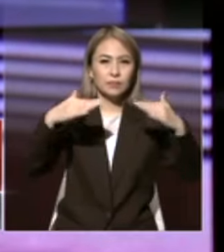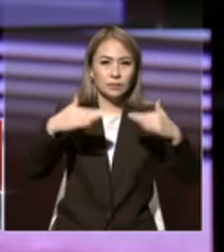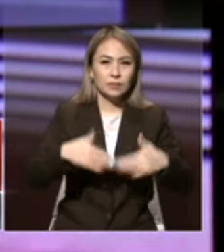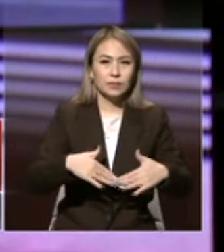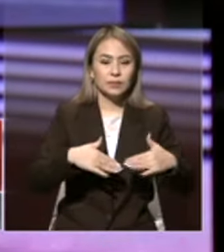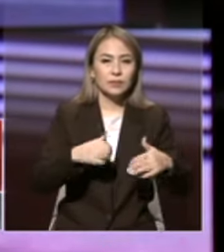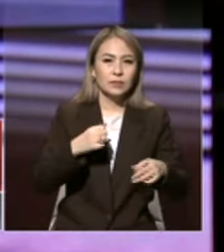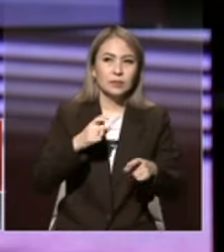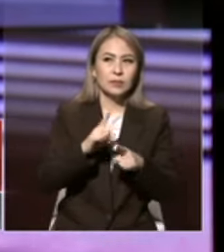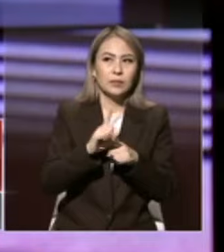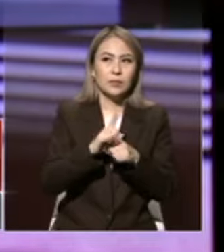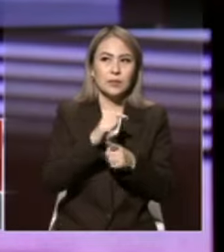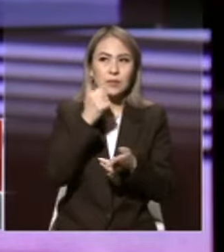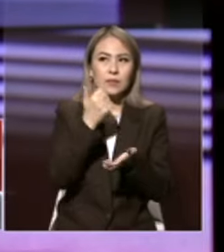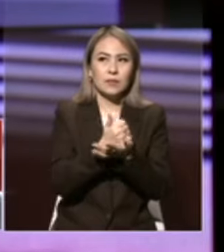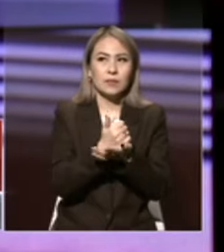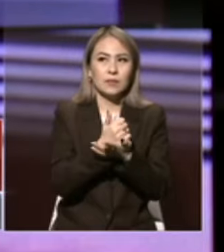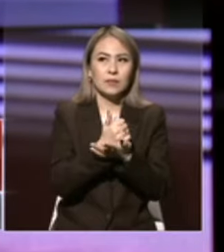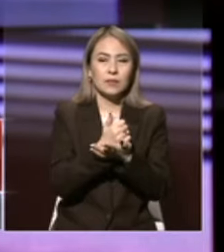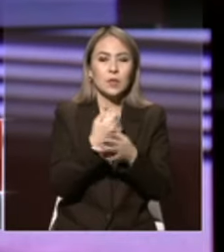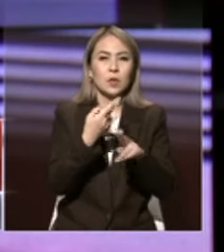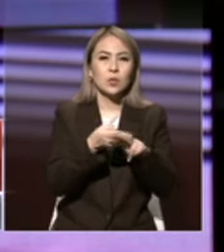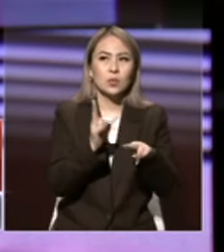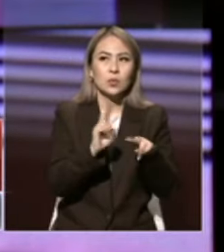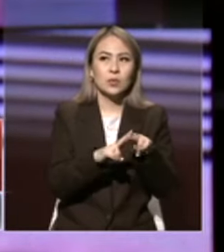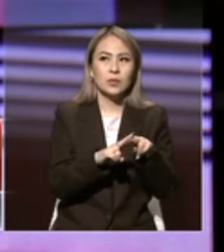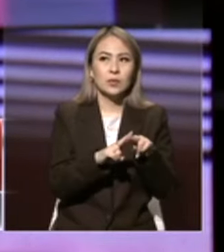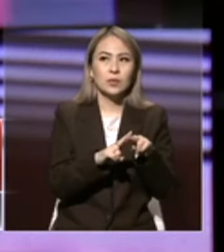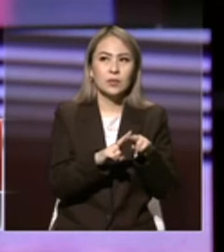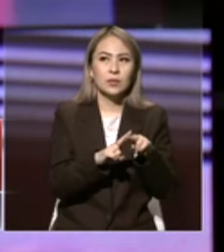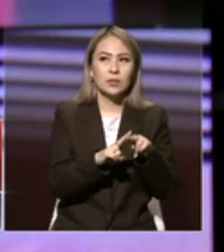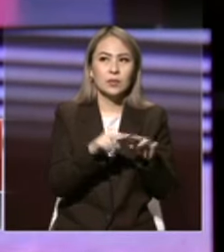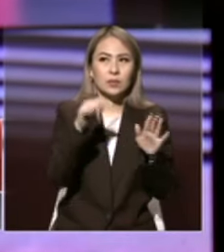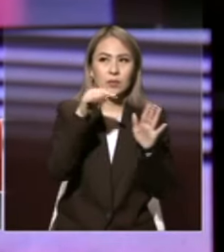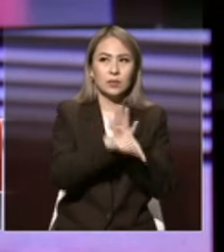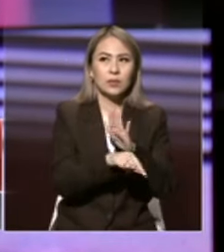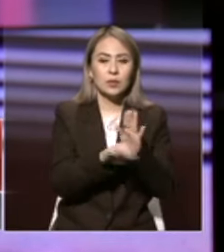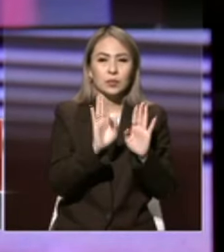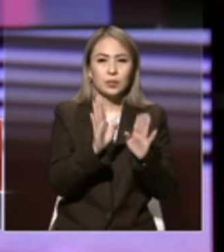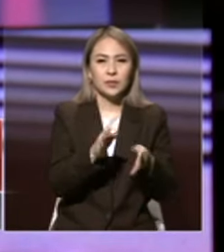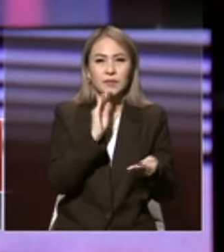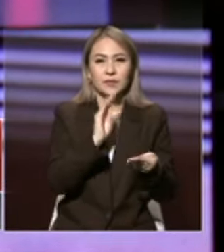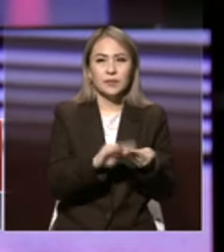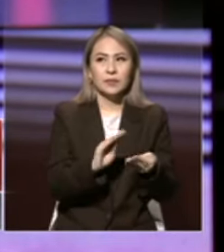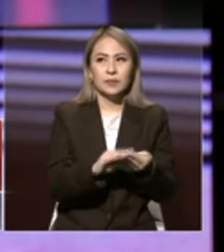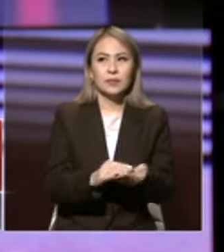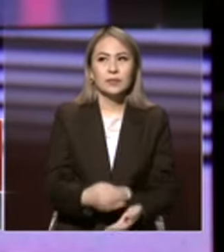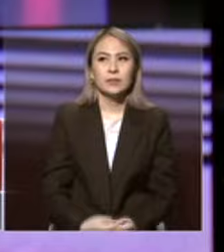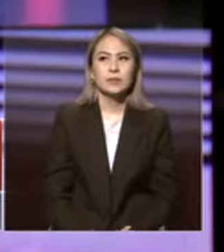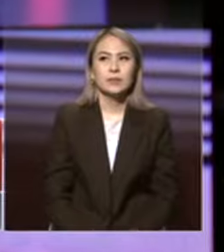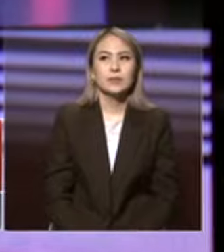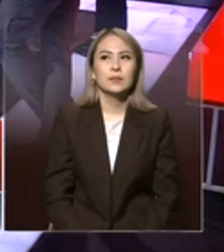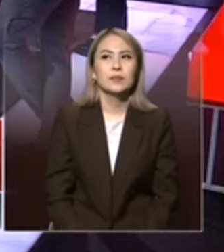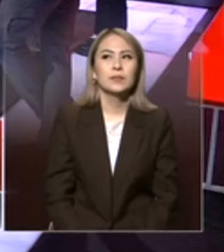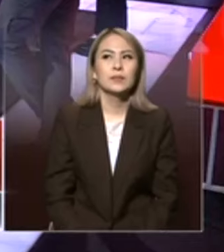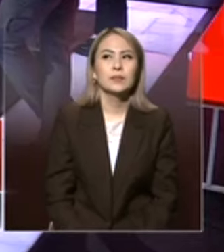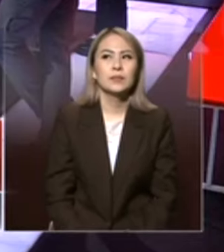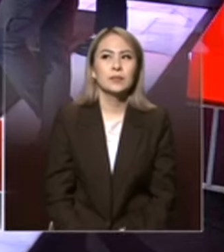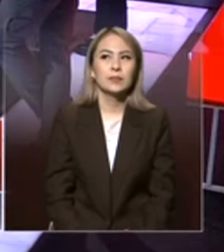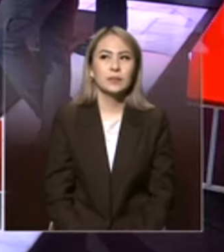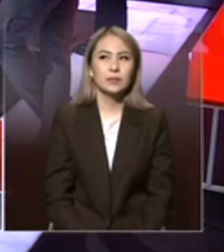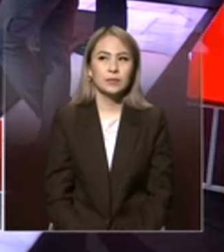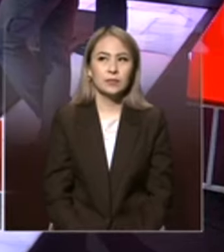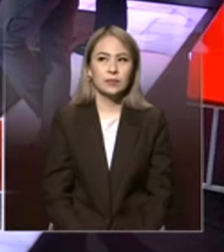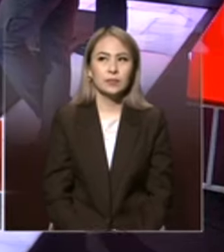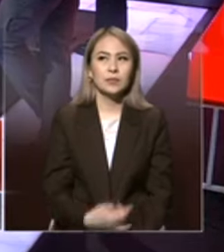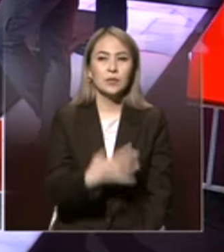доминантты болу деген түсініктен басталады. Сондықтан түбірі бәрі бір болады. Сіздің концепцияңызда ұлттық құндылықтар, мысалы, менталитет